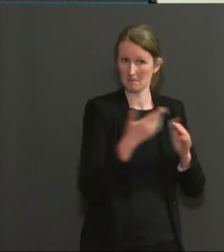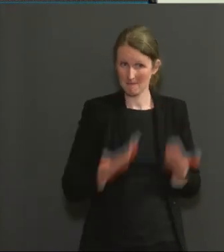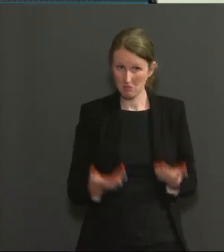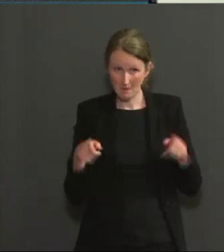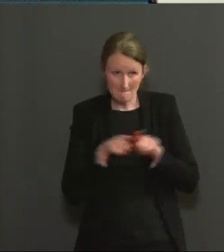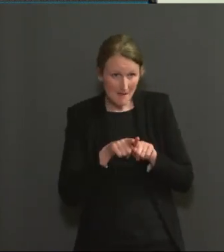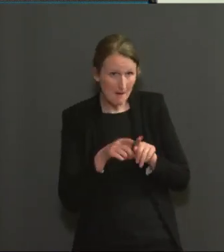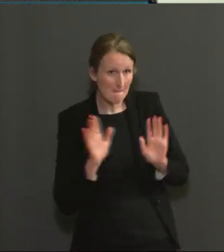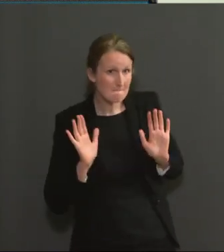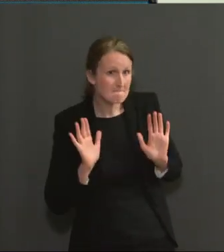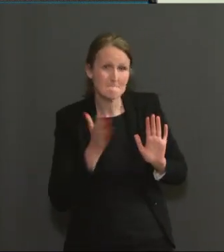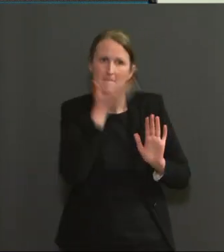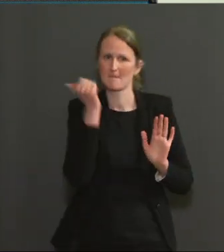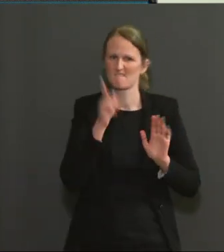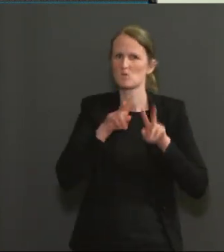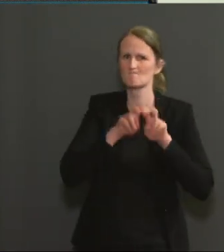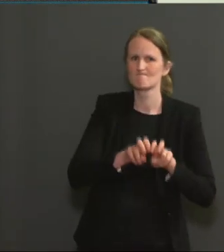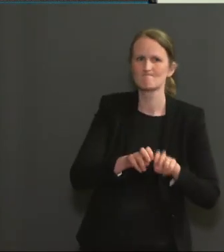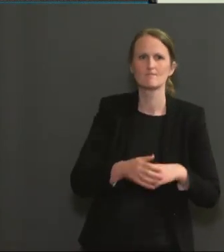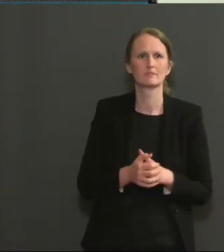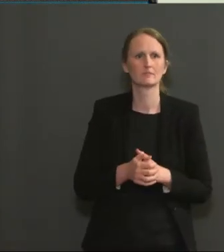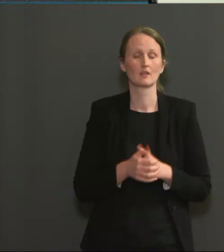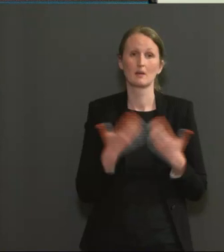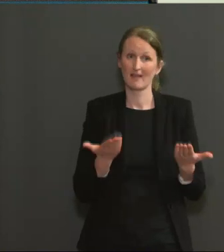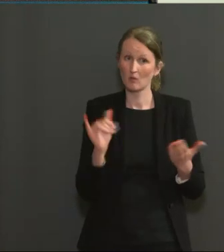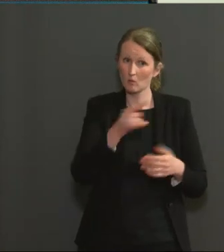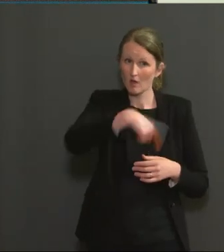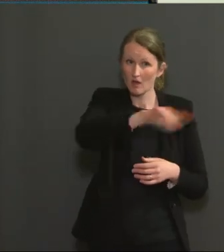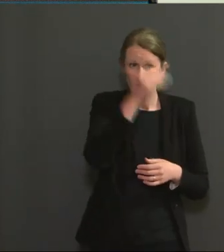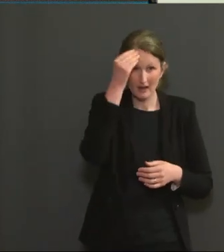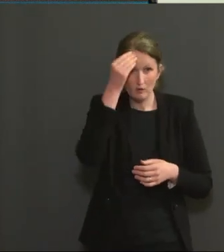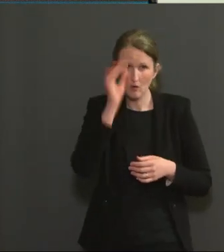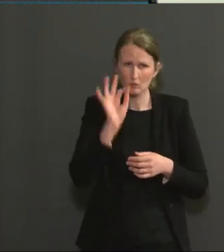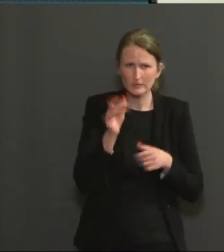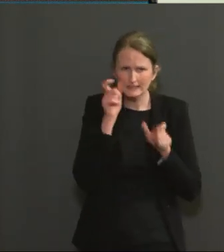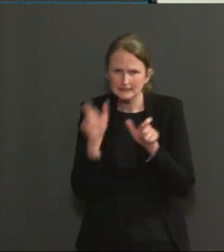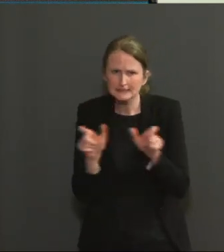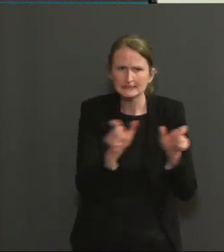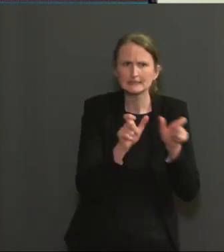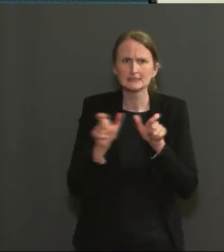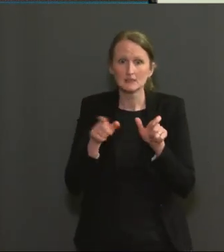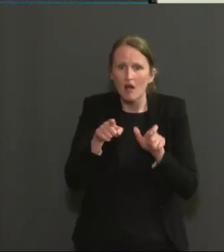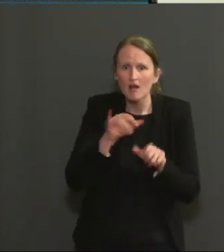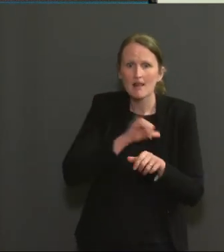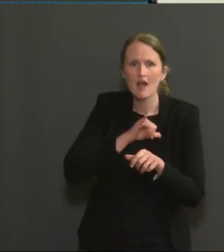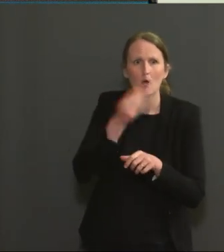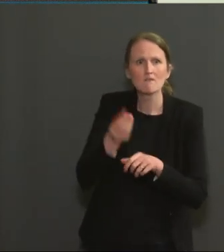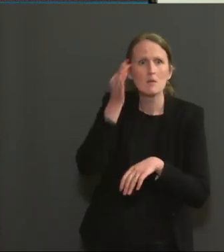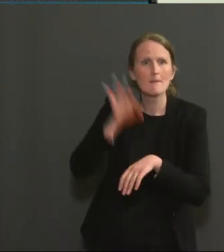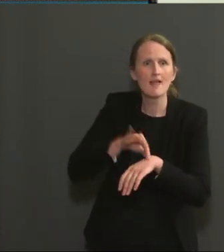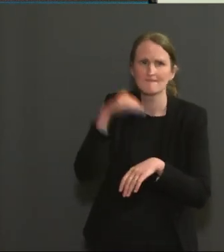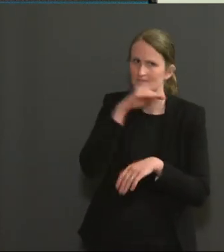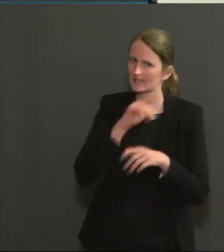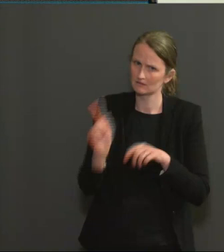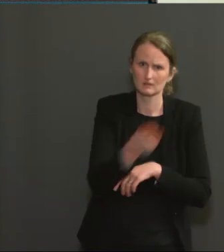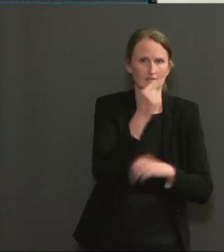pourrait présenter des symptômes et donc il est clair que le testing s'y fera assez rapidement et peut-être plus rapidement que chez certains